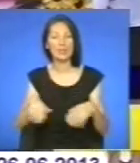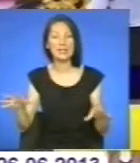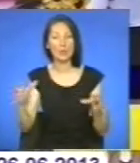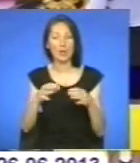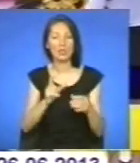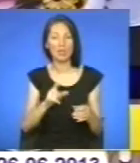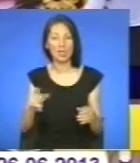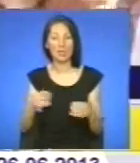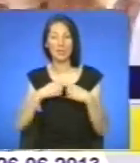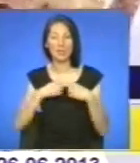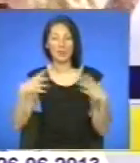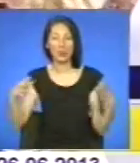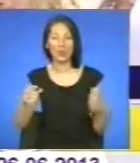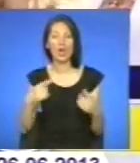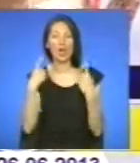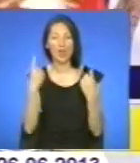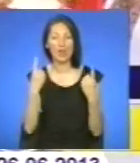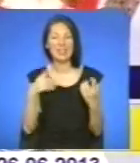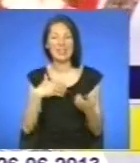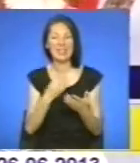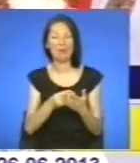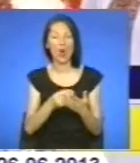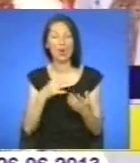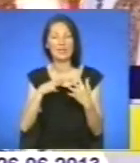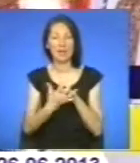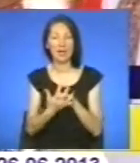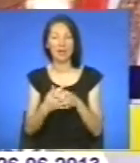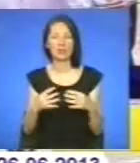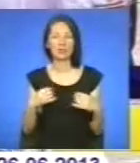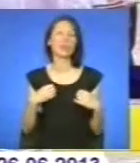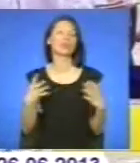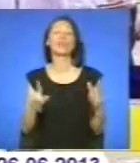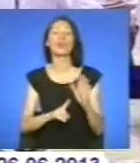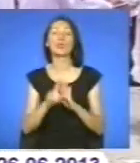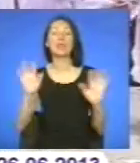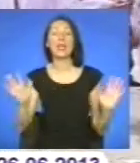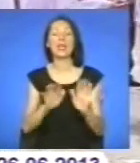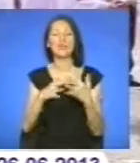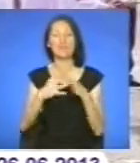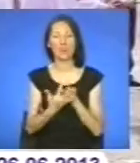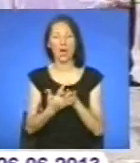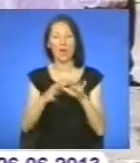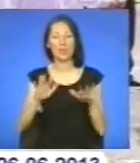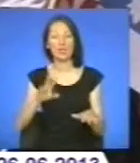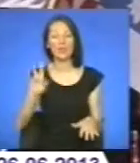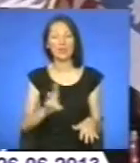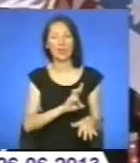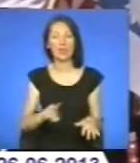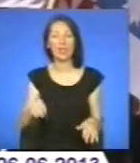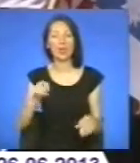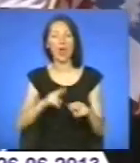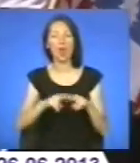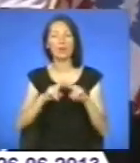відсвяткувати ювілей свого села. Урочистості розпочали гімном села. Місцевий священник освятив прапор і побажав